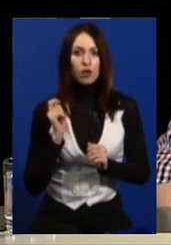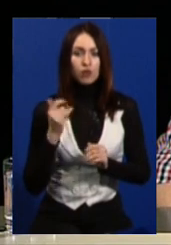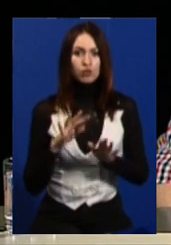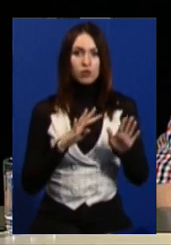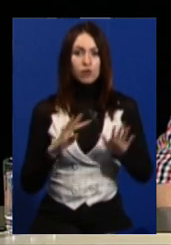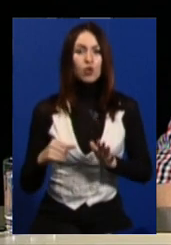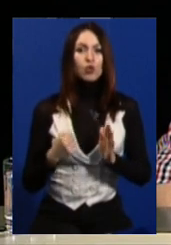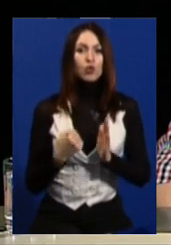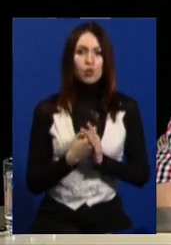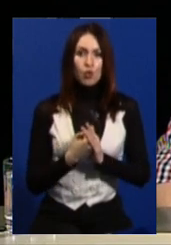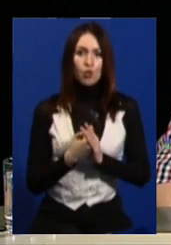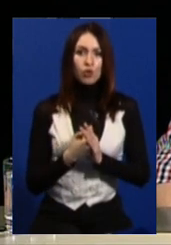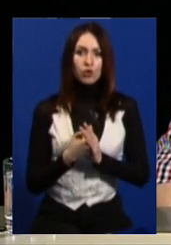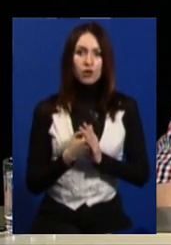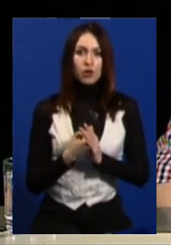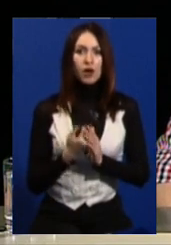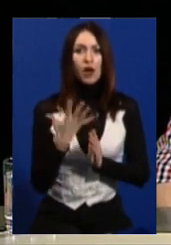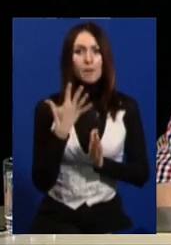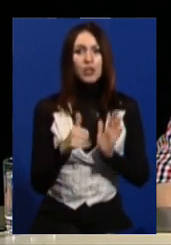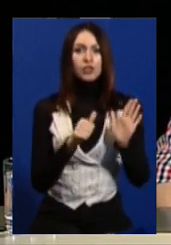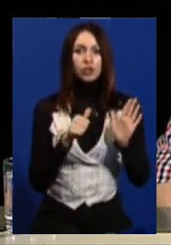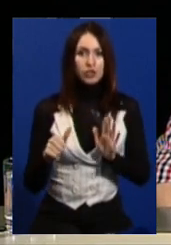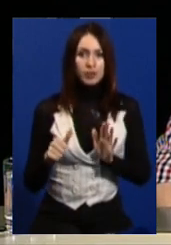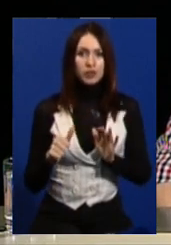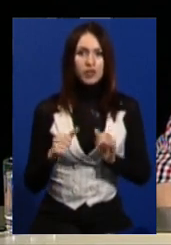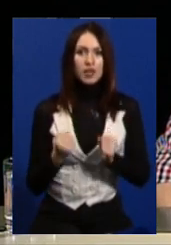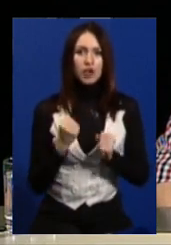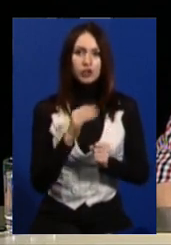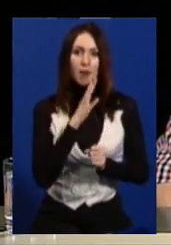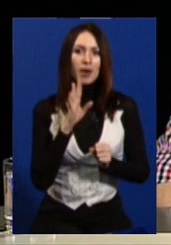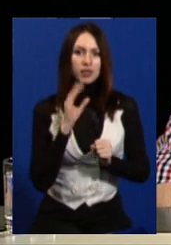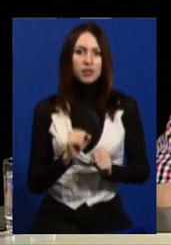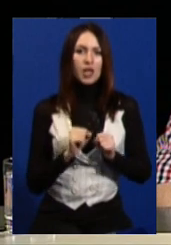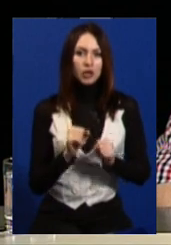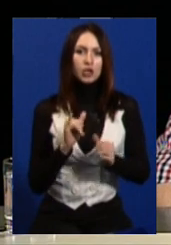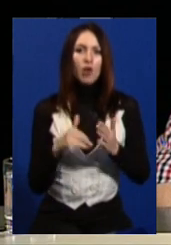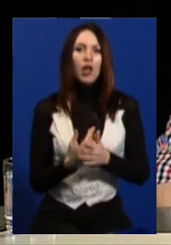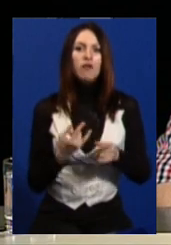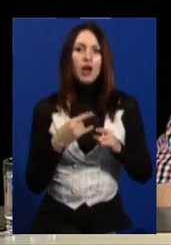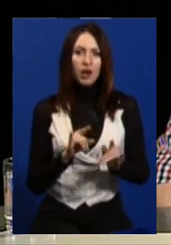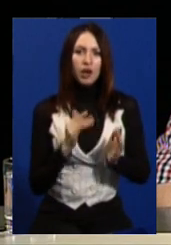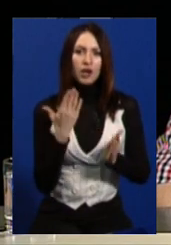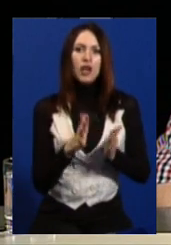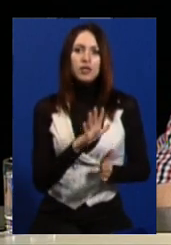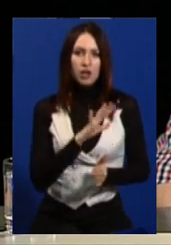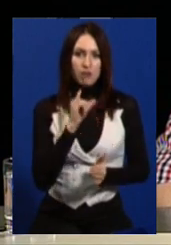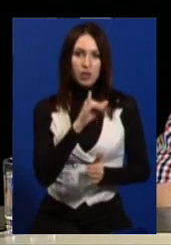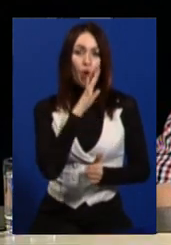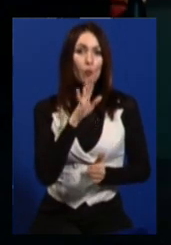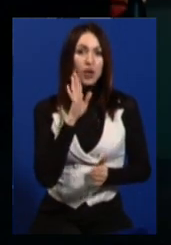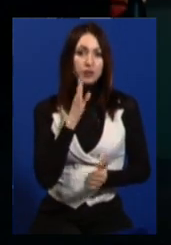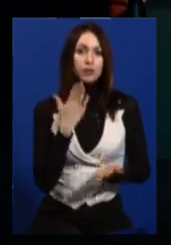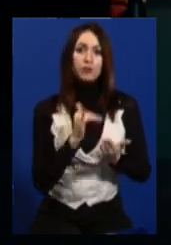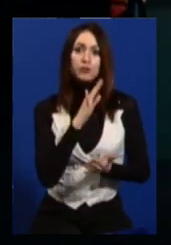Где-то до 5-6 месяцев держится материнская защита у новорожденных, если она была у матери. Если у